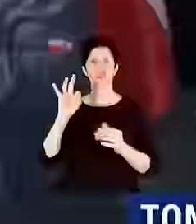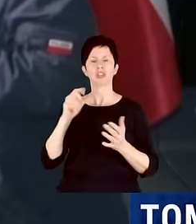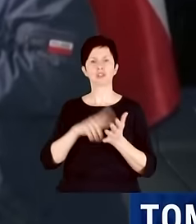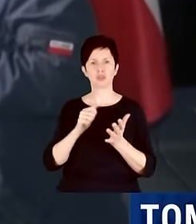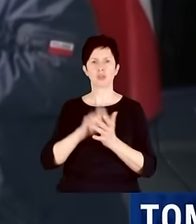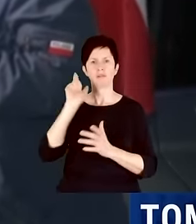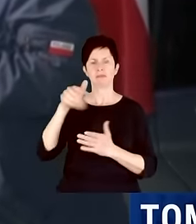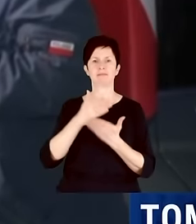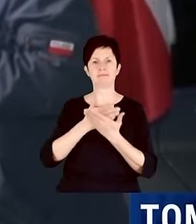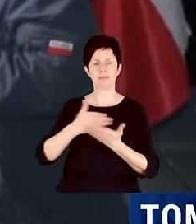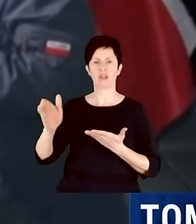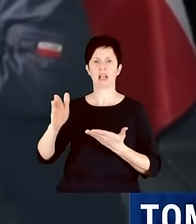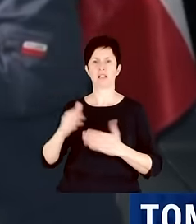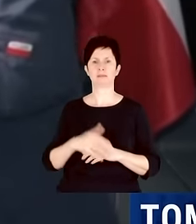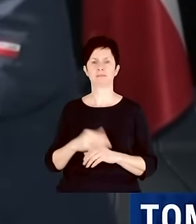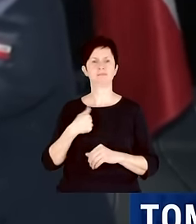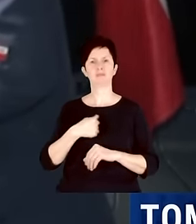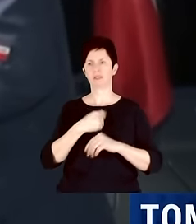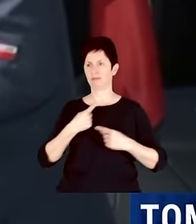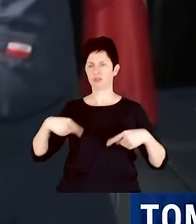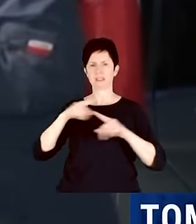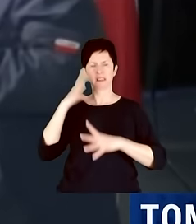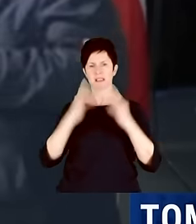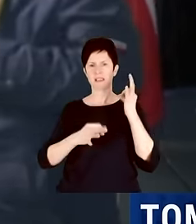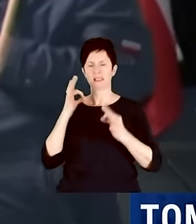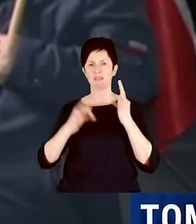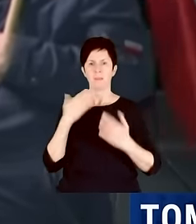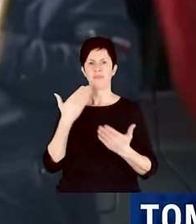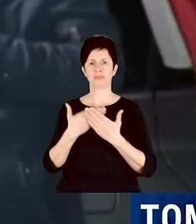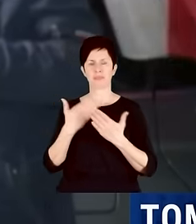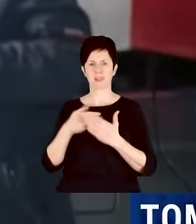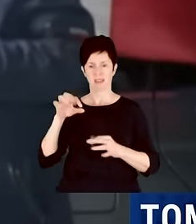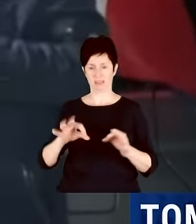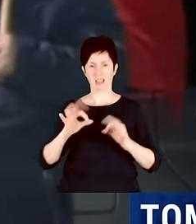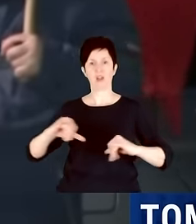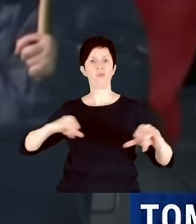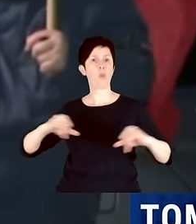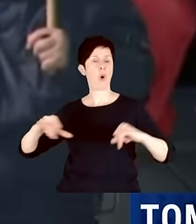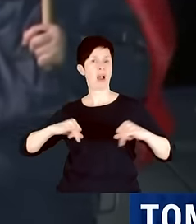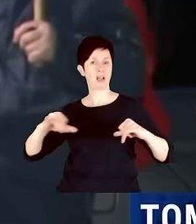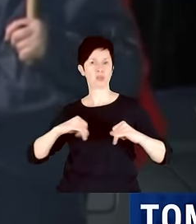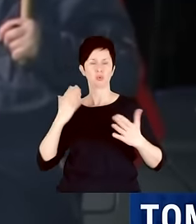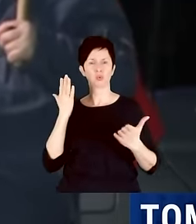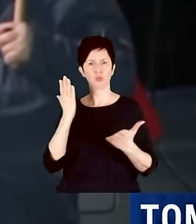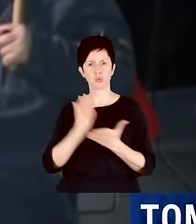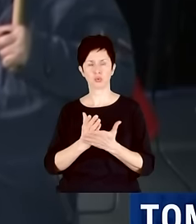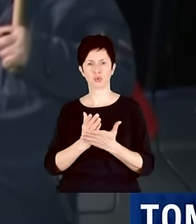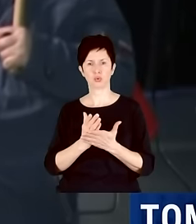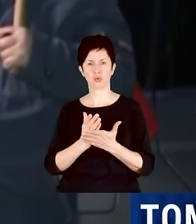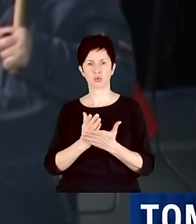Warszawie. Wszystkich zastanawia, dlaczego ta władza, która jest już tak daleko od czasów